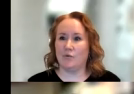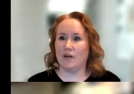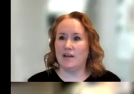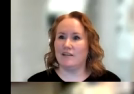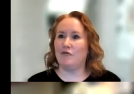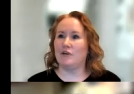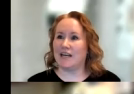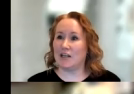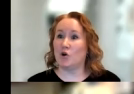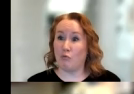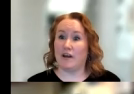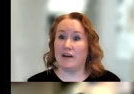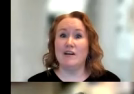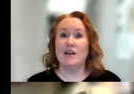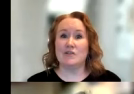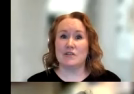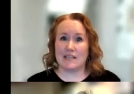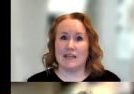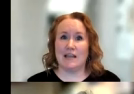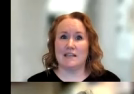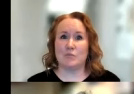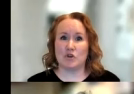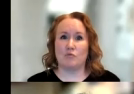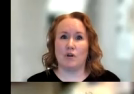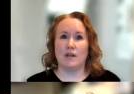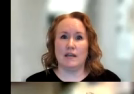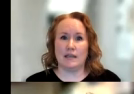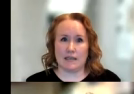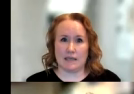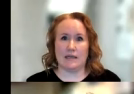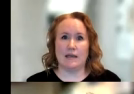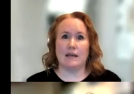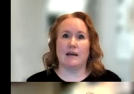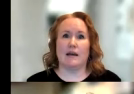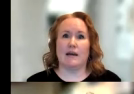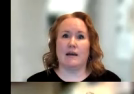men hvis det noe dere føler dere trenger en oppklaring av, så send et spørsmål